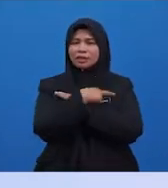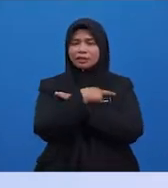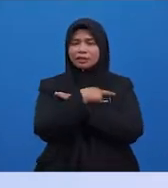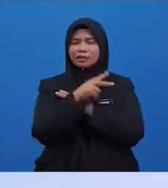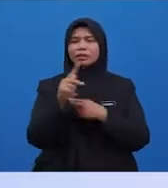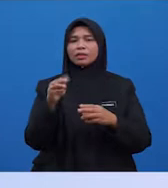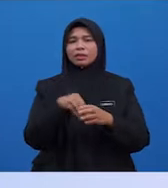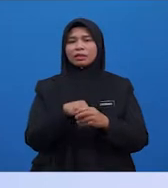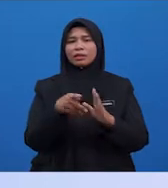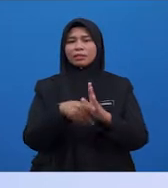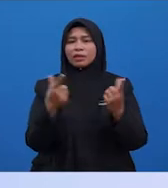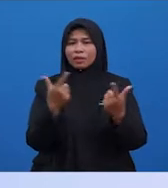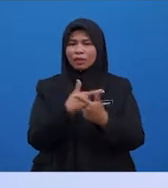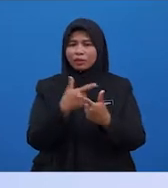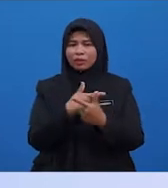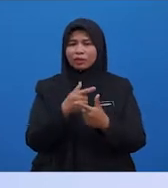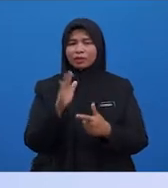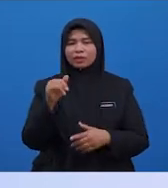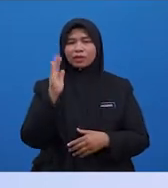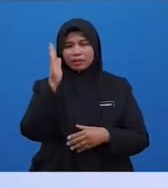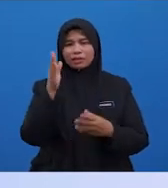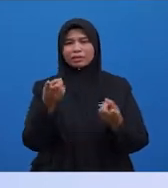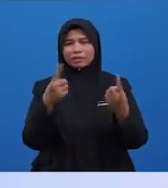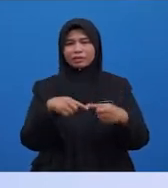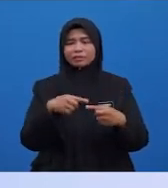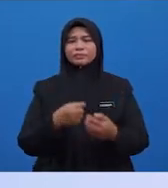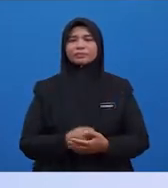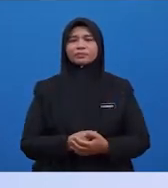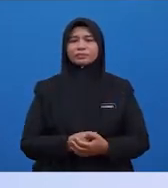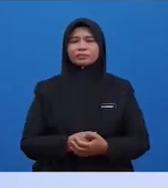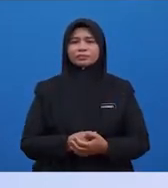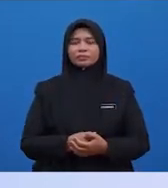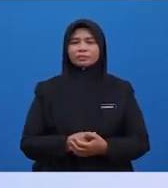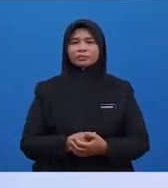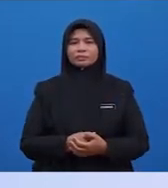akan datang dapat memberi pengajaran kepada atlet.